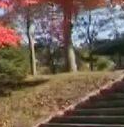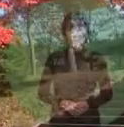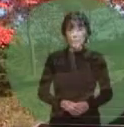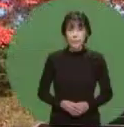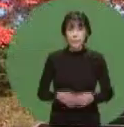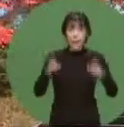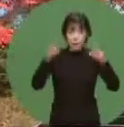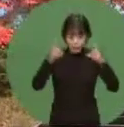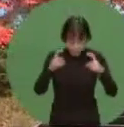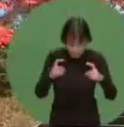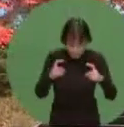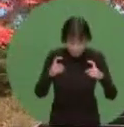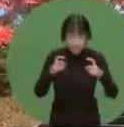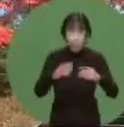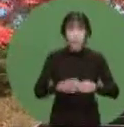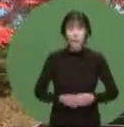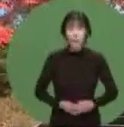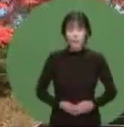こんにちは。